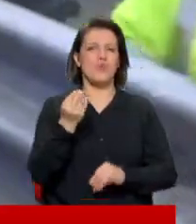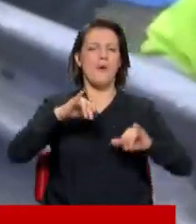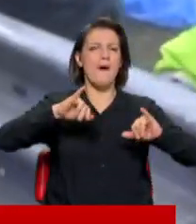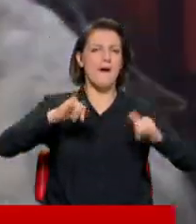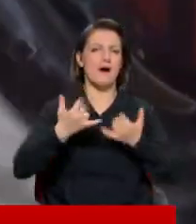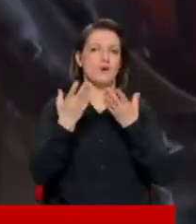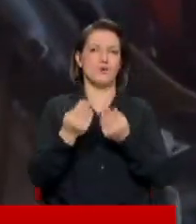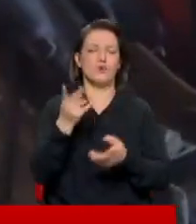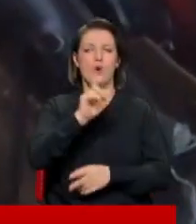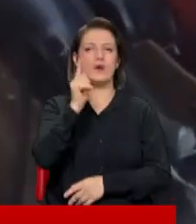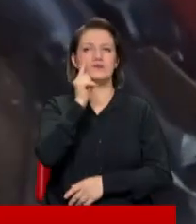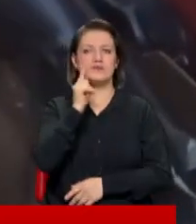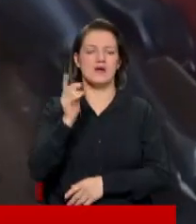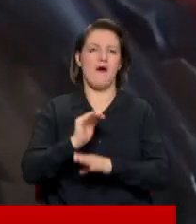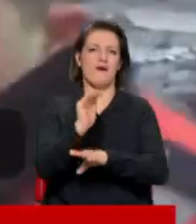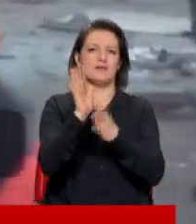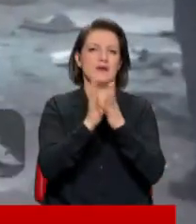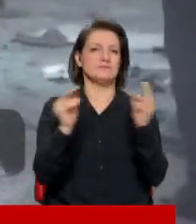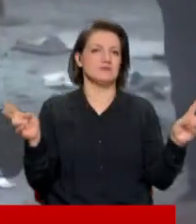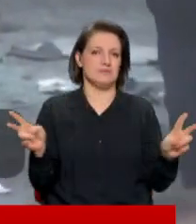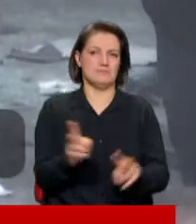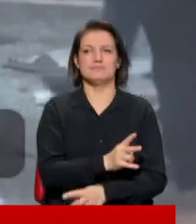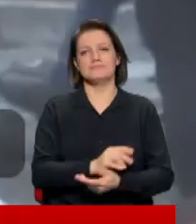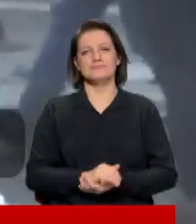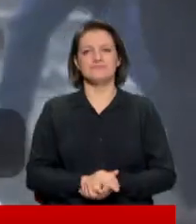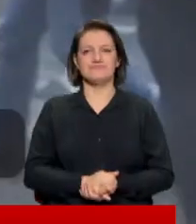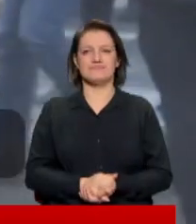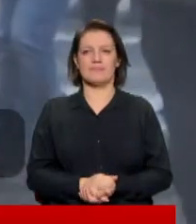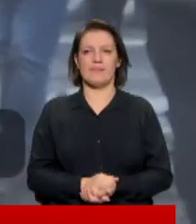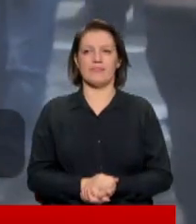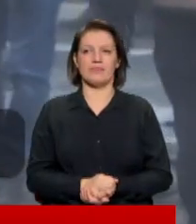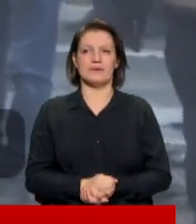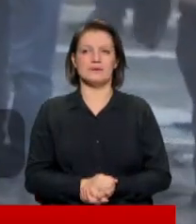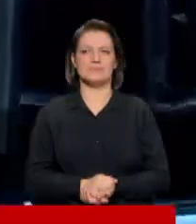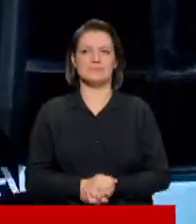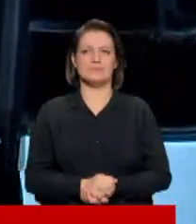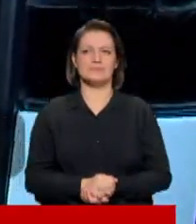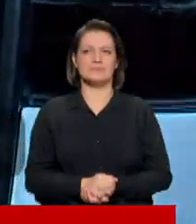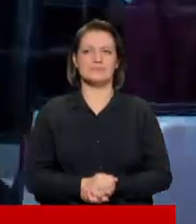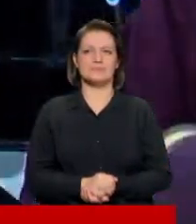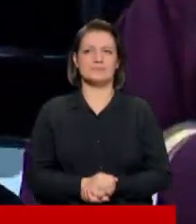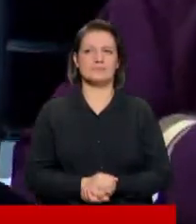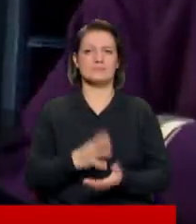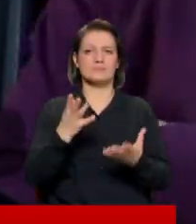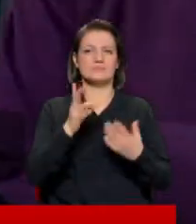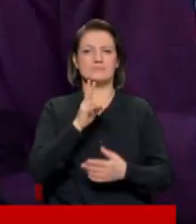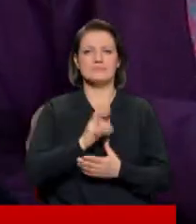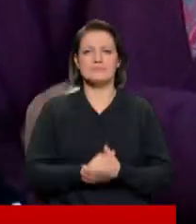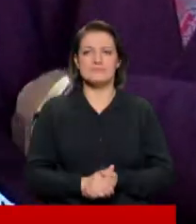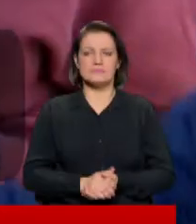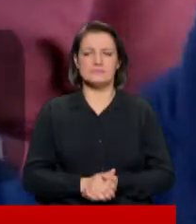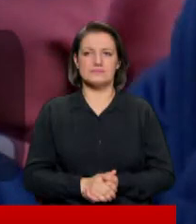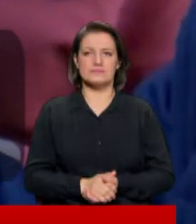çok ağır oldu. 10 kişi hayatını kaybetti. Uzaklaşalım biraz. Arka tarafa uzaklaşalım beyefendi. Nasıl çok şiş vardı. 2-3 metre yakın